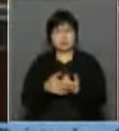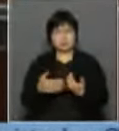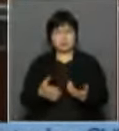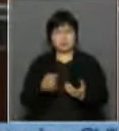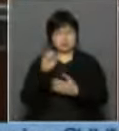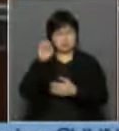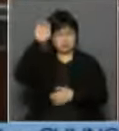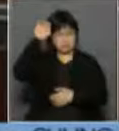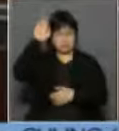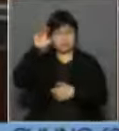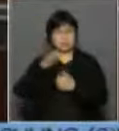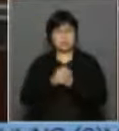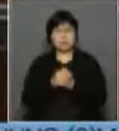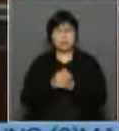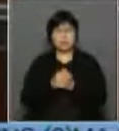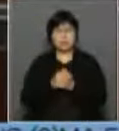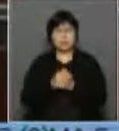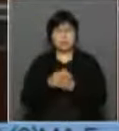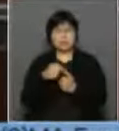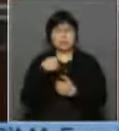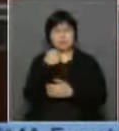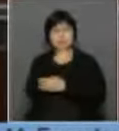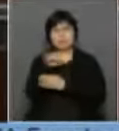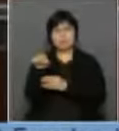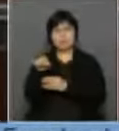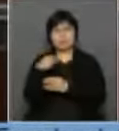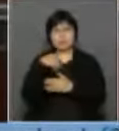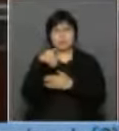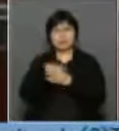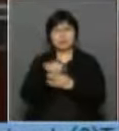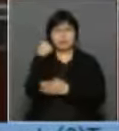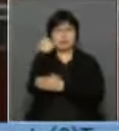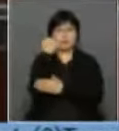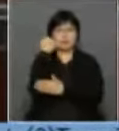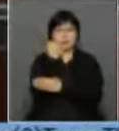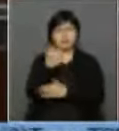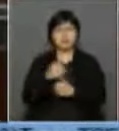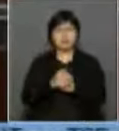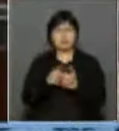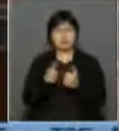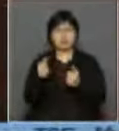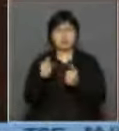我係唔支持，我會投反對票。多謝主席。